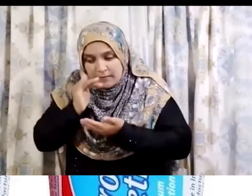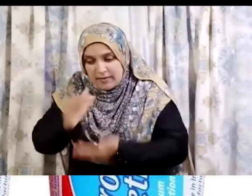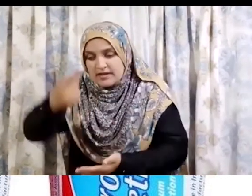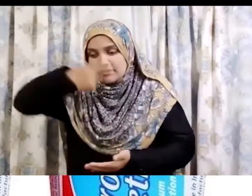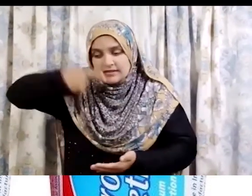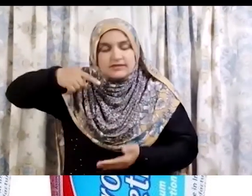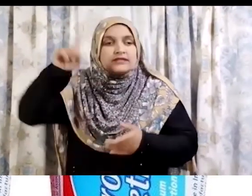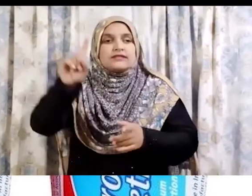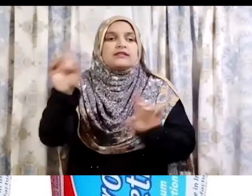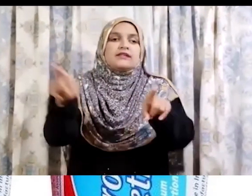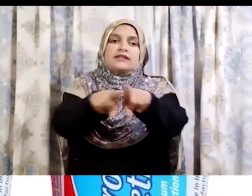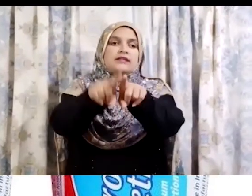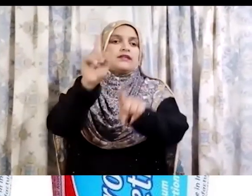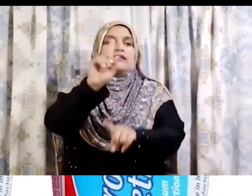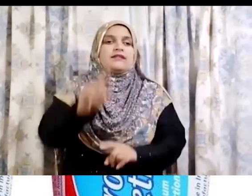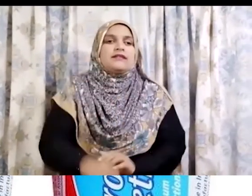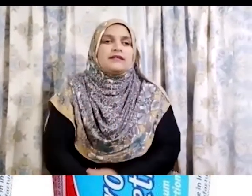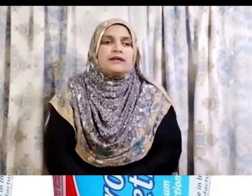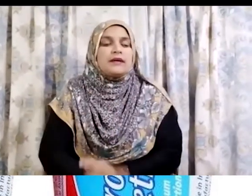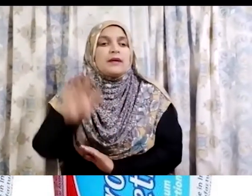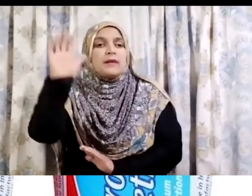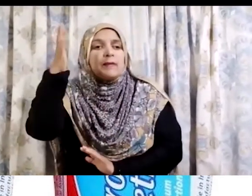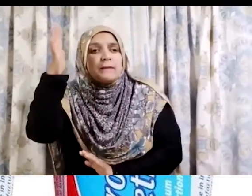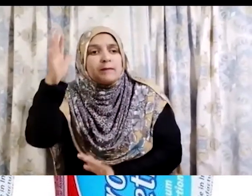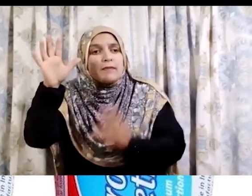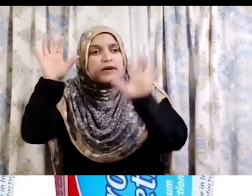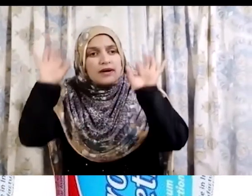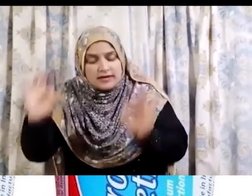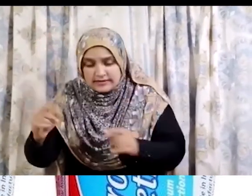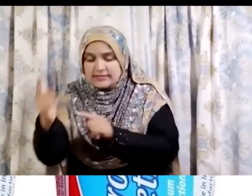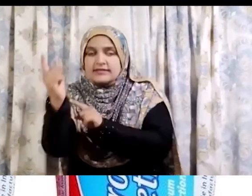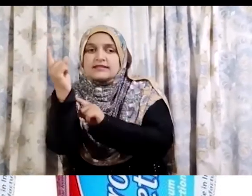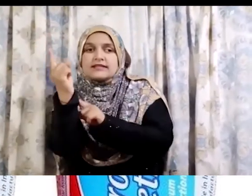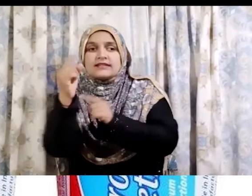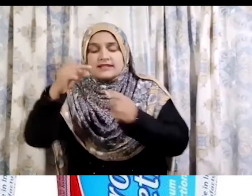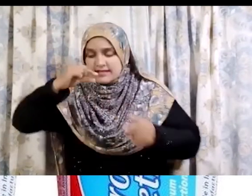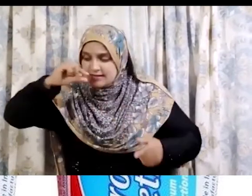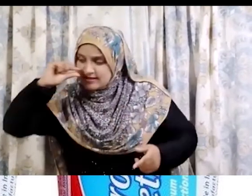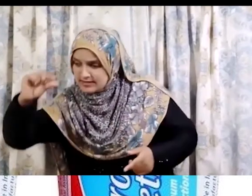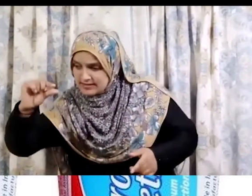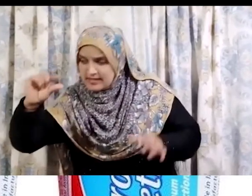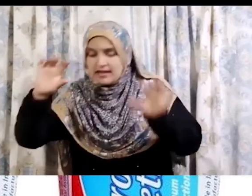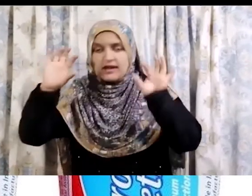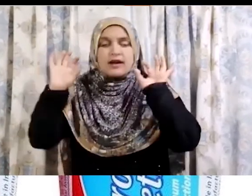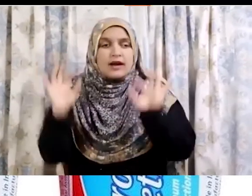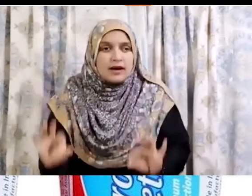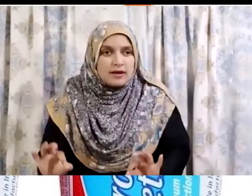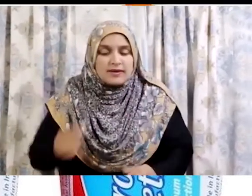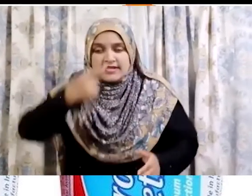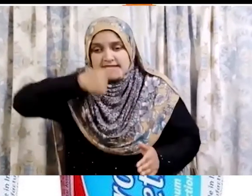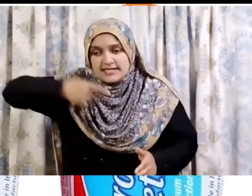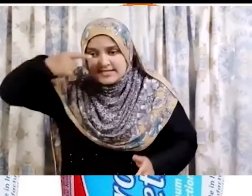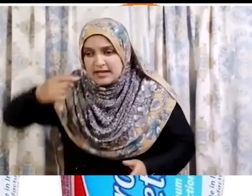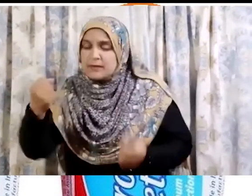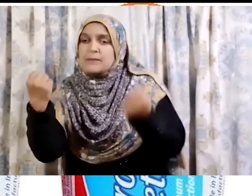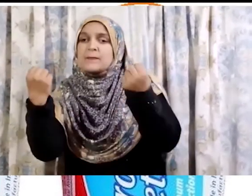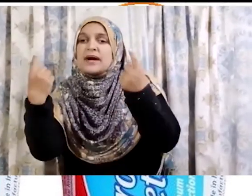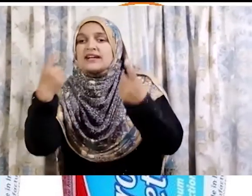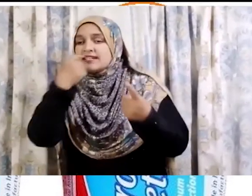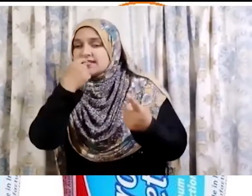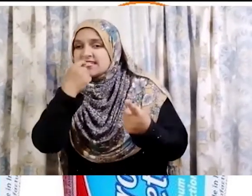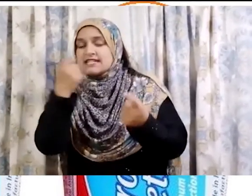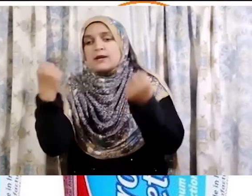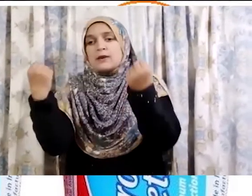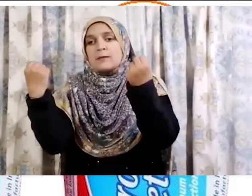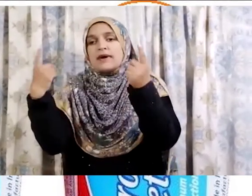जाए तो इन कलर कोड को जहन में रखते हुए खरीदा जाए बच्चों के लिए स्याह कलर कोर्ड बले टुथपेस्ट नुकसान दे